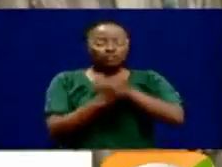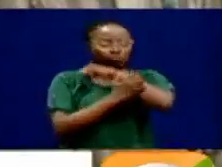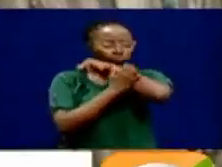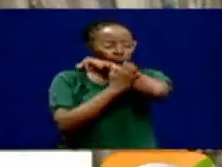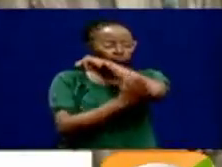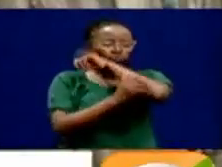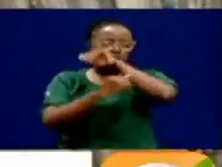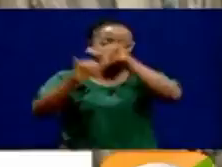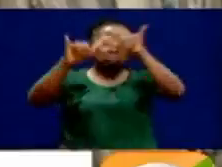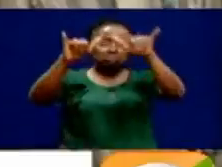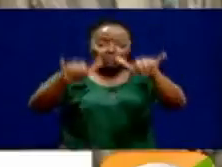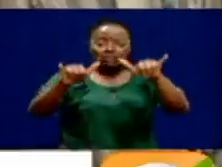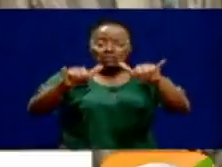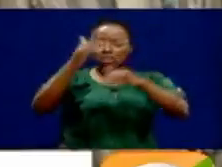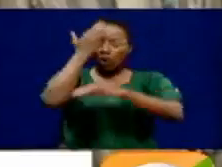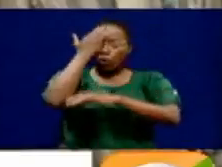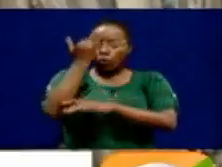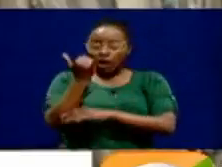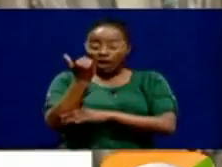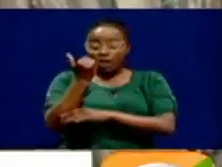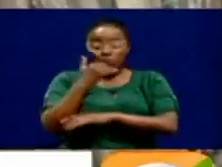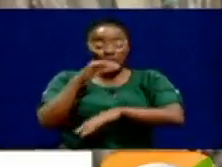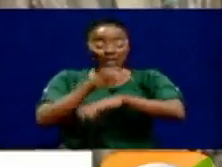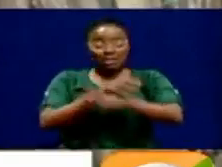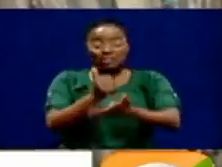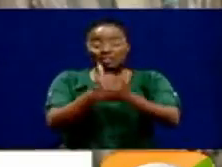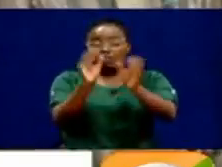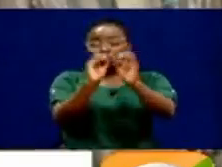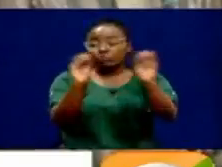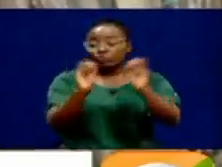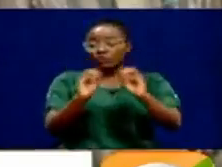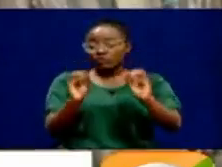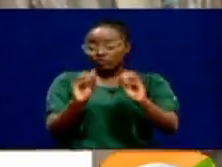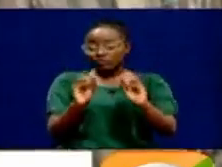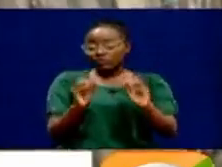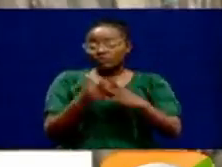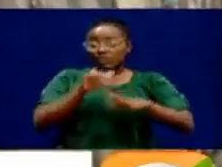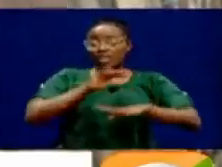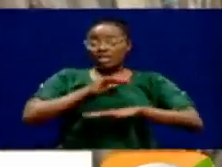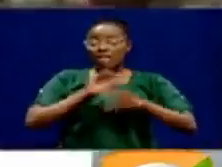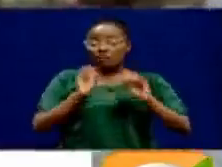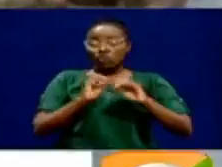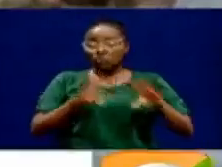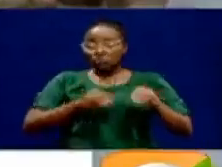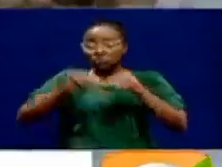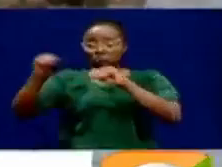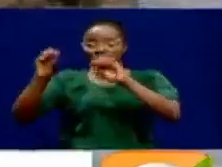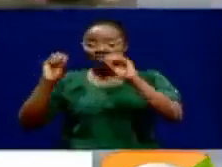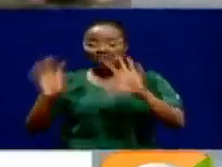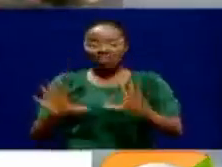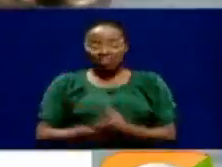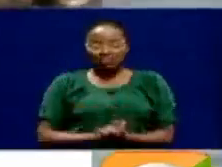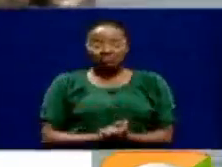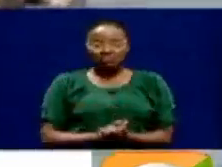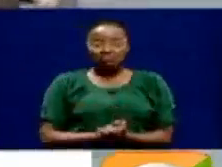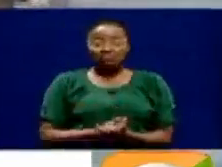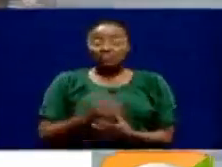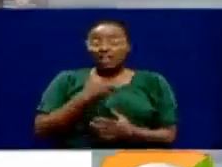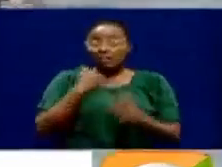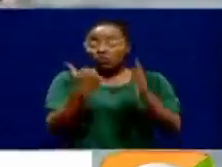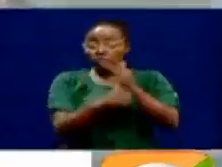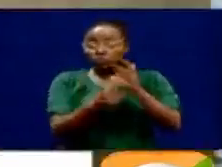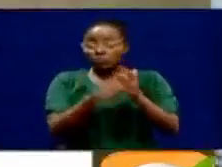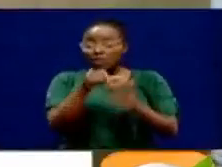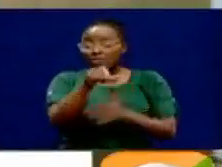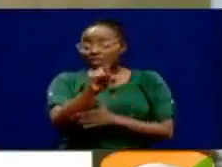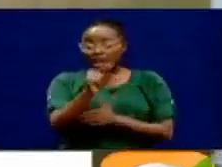ibidi tubaki hapa, manake tunajua hatupati usaidizi, na rasilimali yetu hatutoshi sisi kuhama nao. Wamama kadhaa wako na shida, watoto